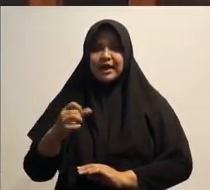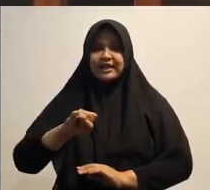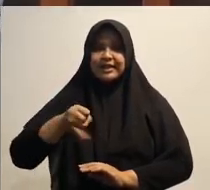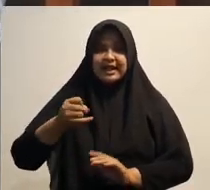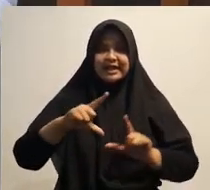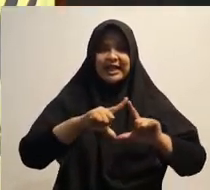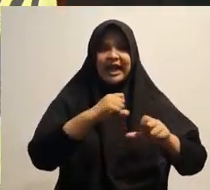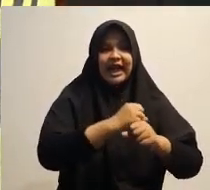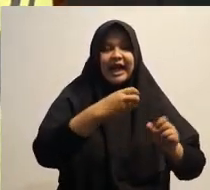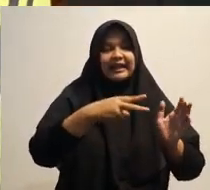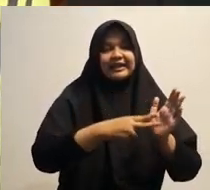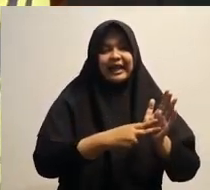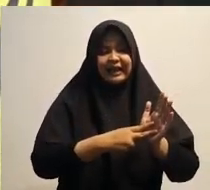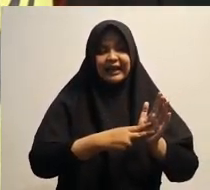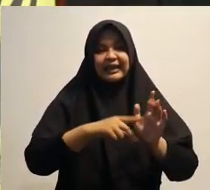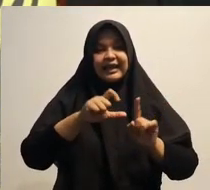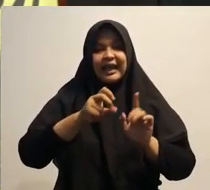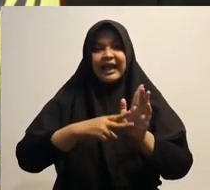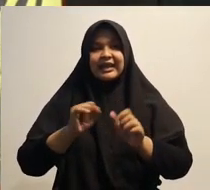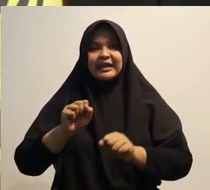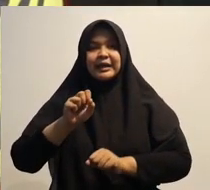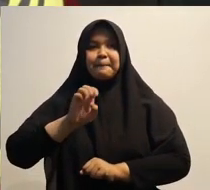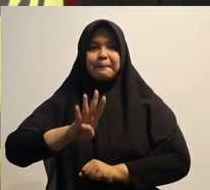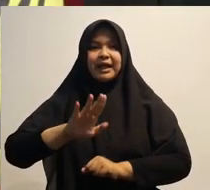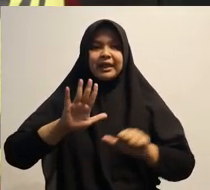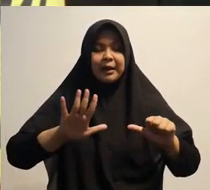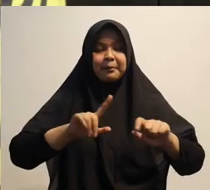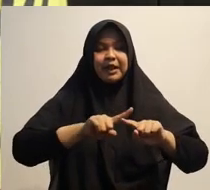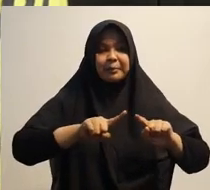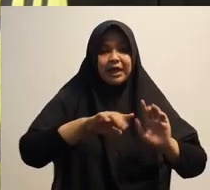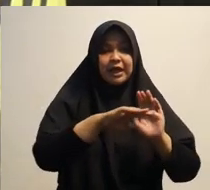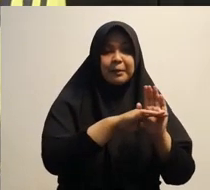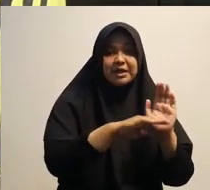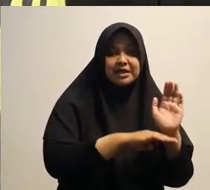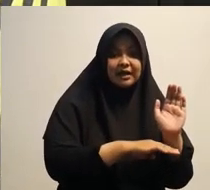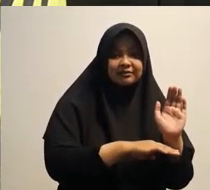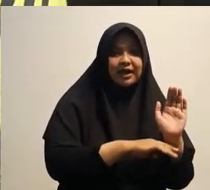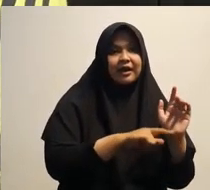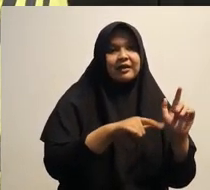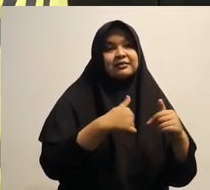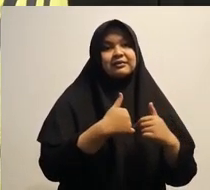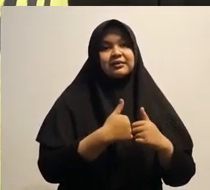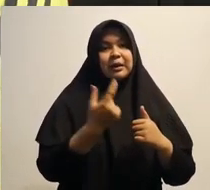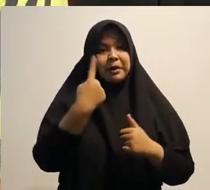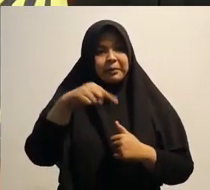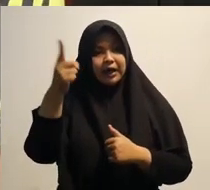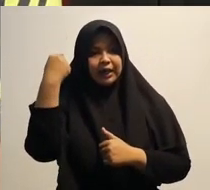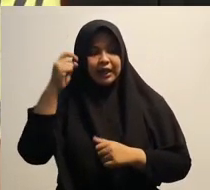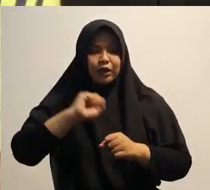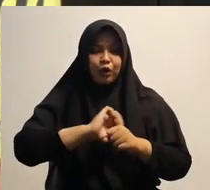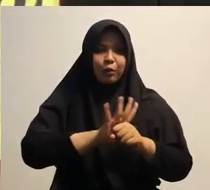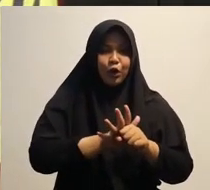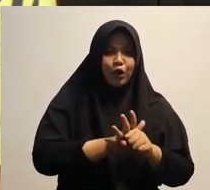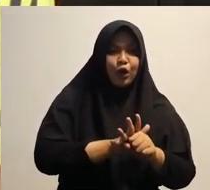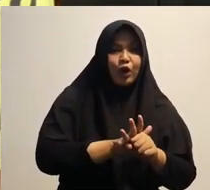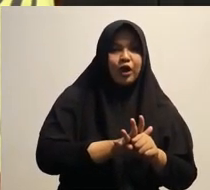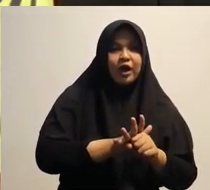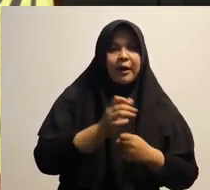sebagai agen BNI 46. Tapi kalau kebijaksanaan dari Pemkab Kulon Progo ini